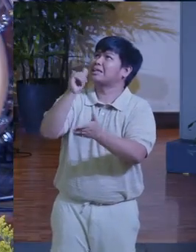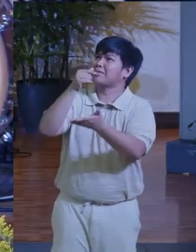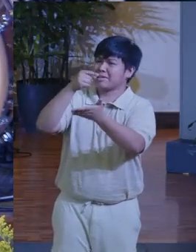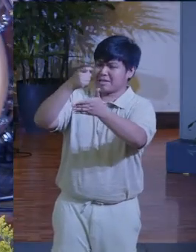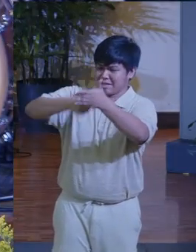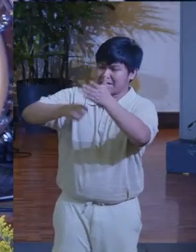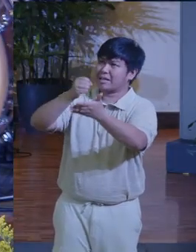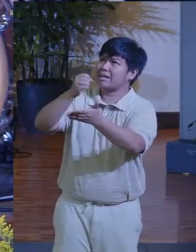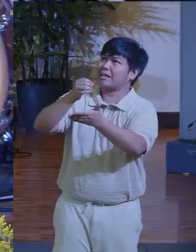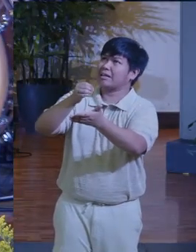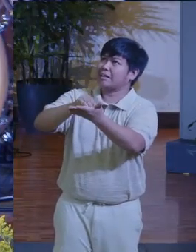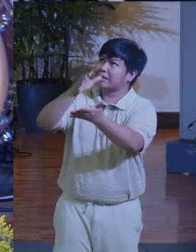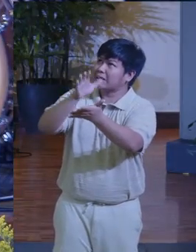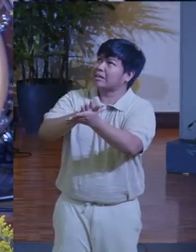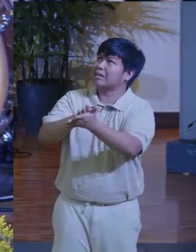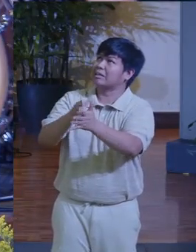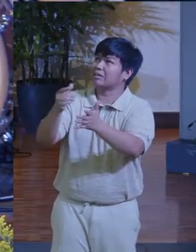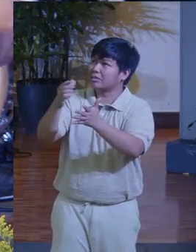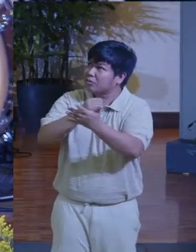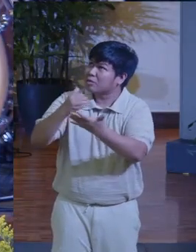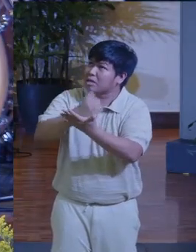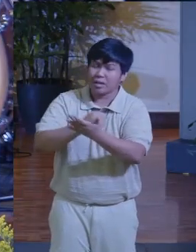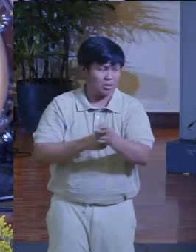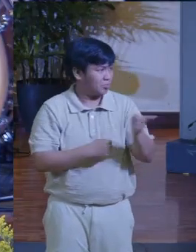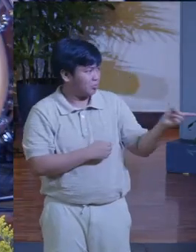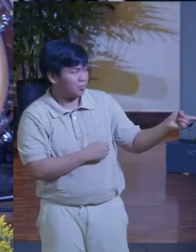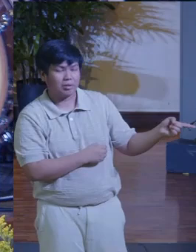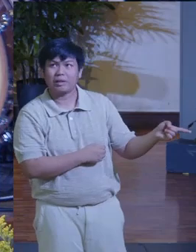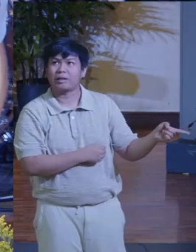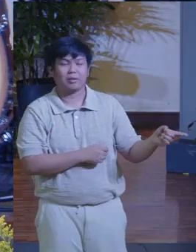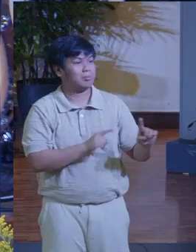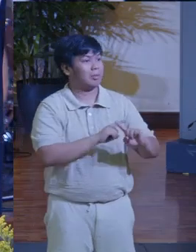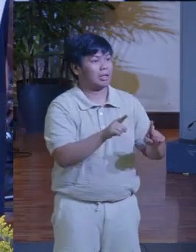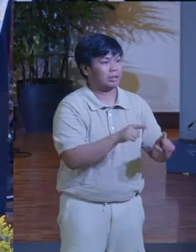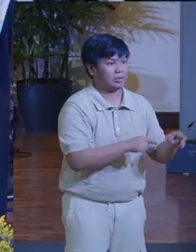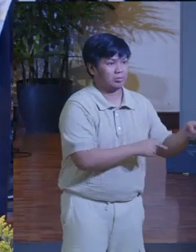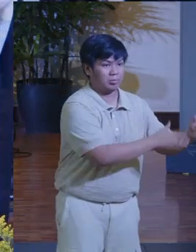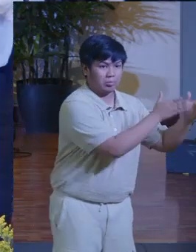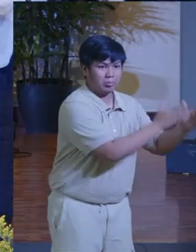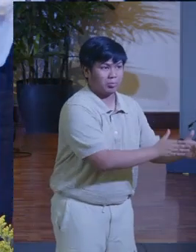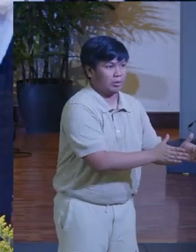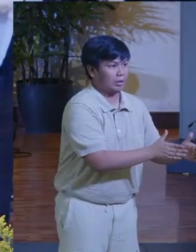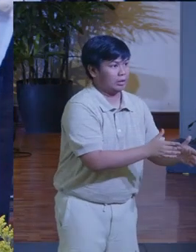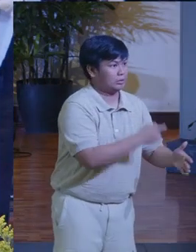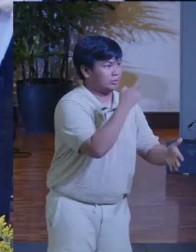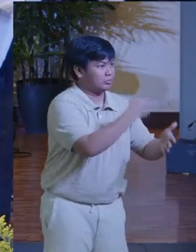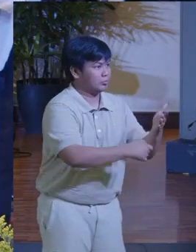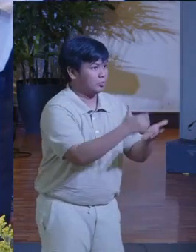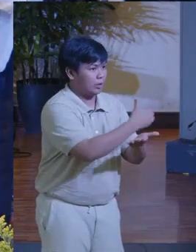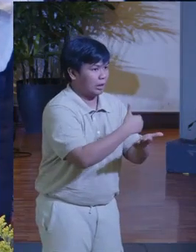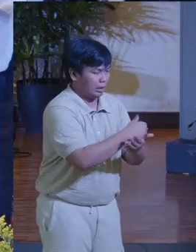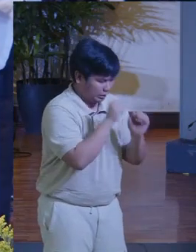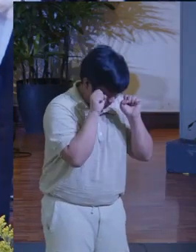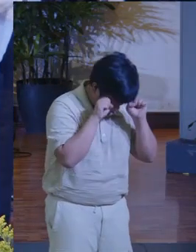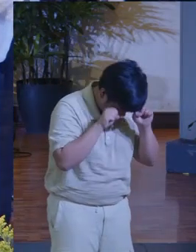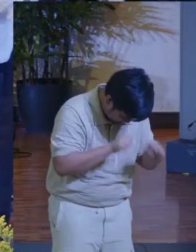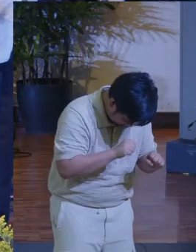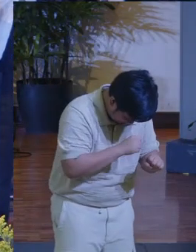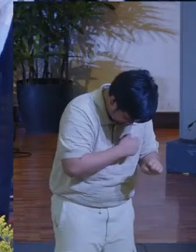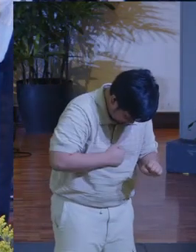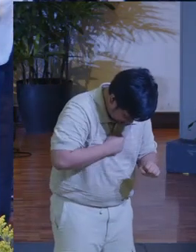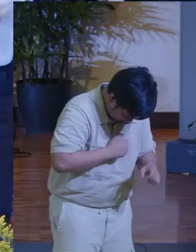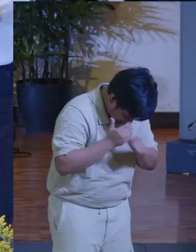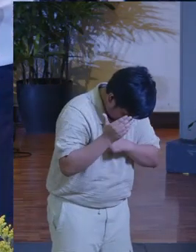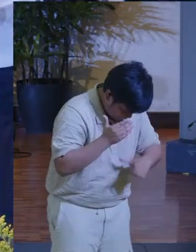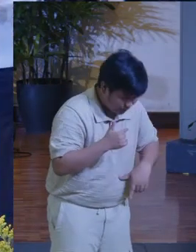ito. Yung tax collector naman na kanyang tinuro, ni hindi maiangat ang kanyang ulo sa langit, sa